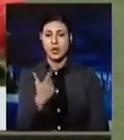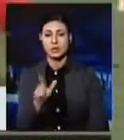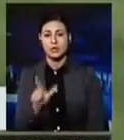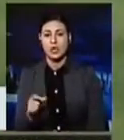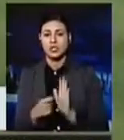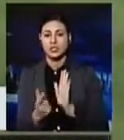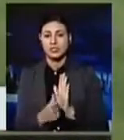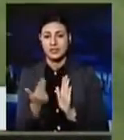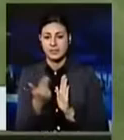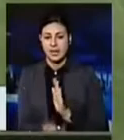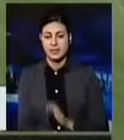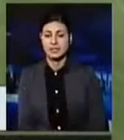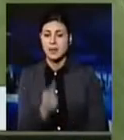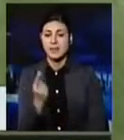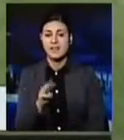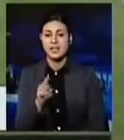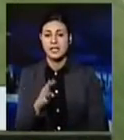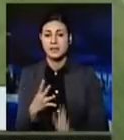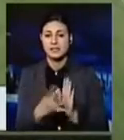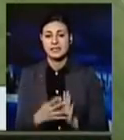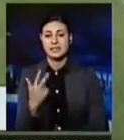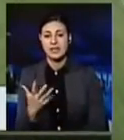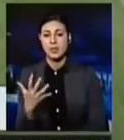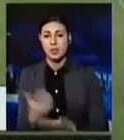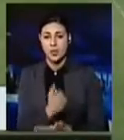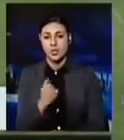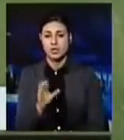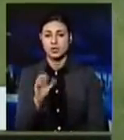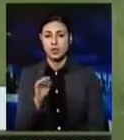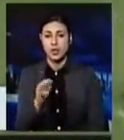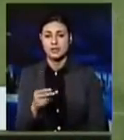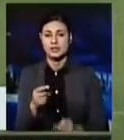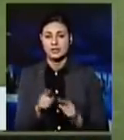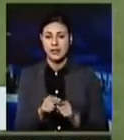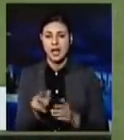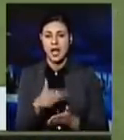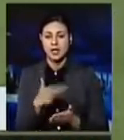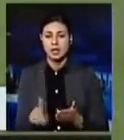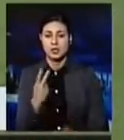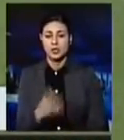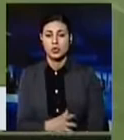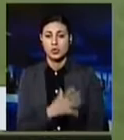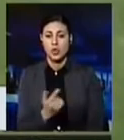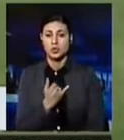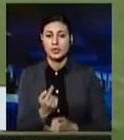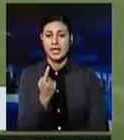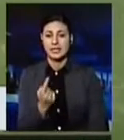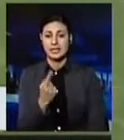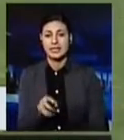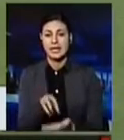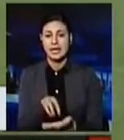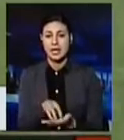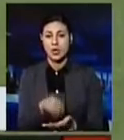22-17 დაამარცხა. პირველი ტაიმი სტუმრებმა 9-3 მოიგეს. თემო სოხაძის ანგარიშზე 2 არეკნი იყო სტუმართაგან. ერთადერთი ლელოს